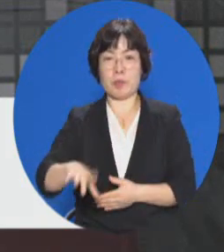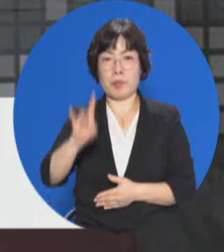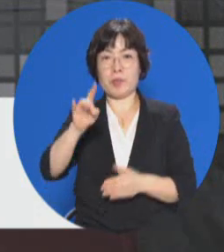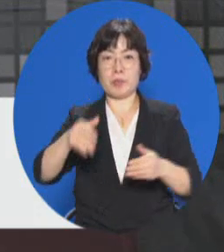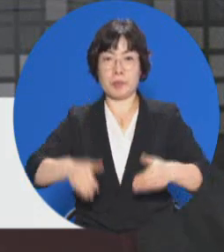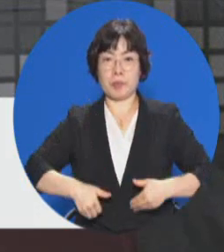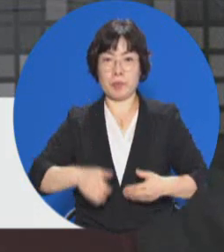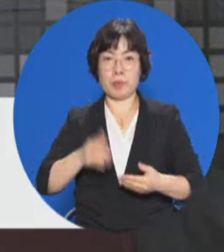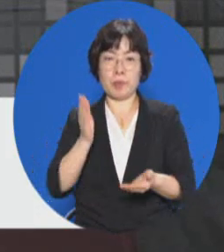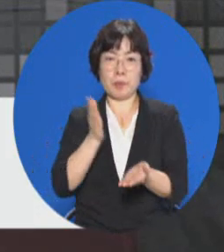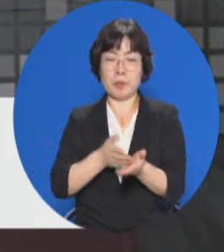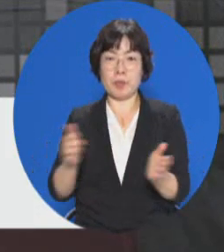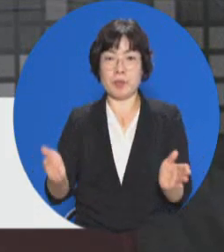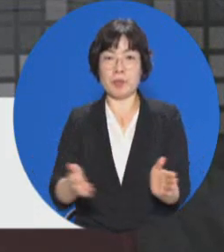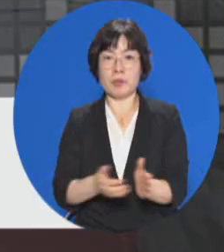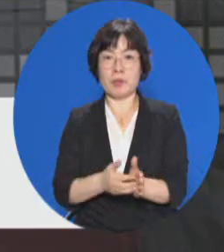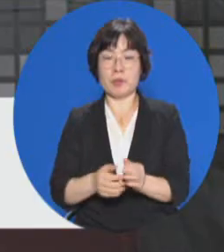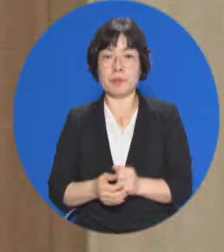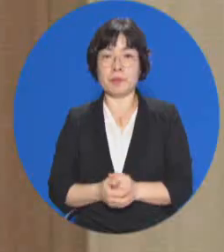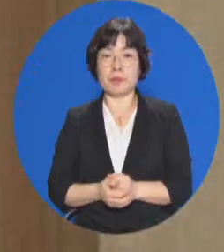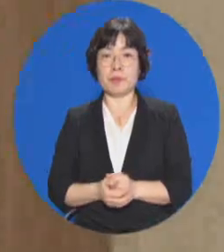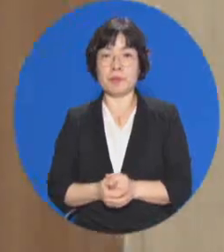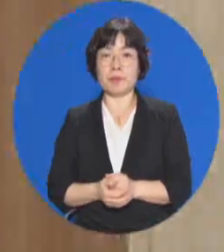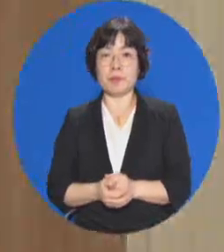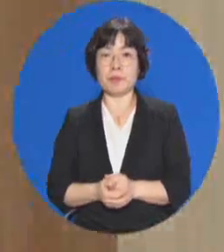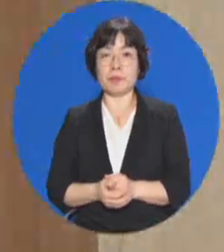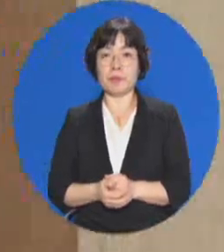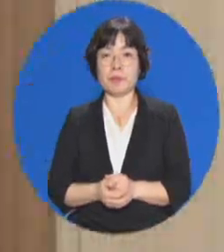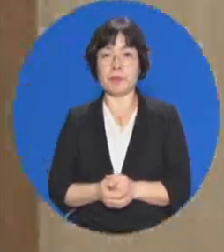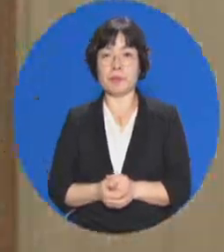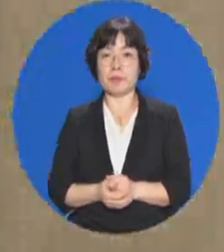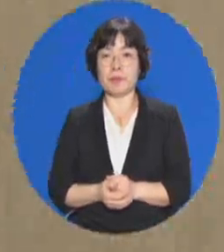한다고도 주장했습니다. 김주희 기자입니다.